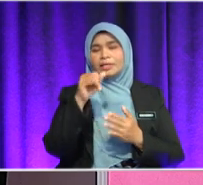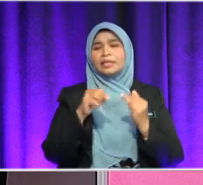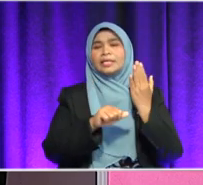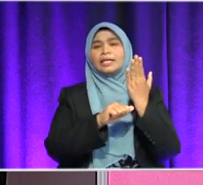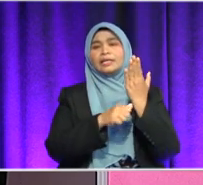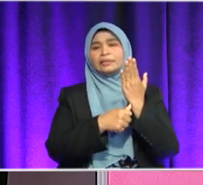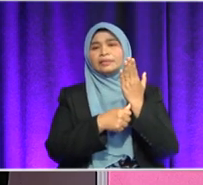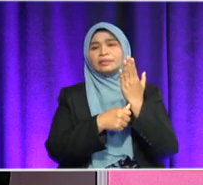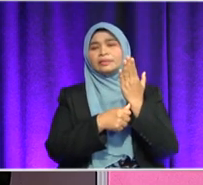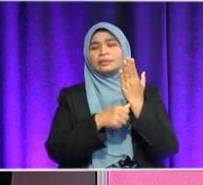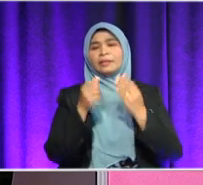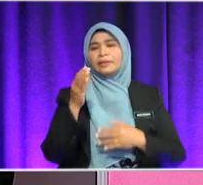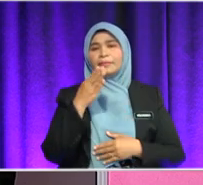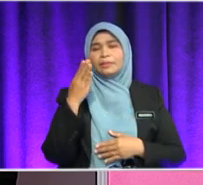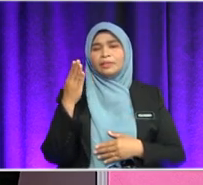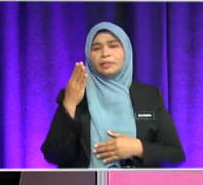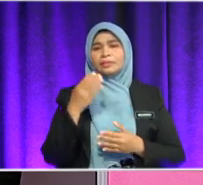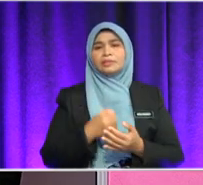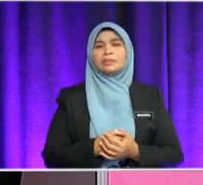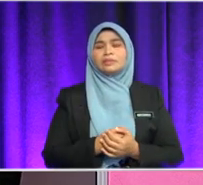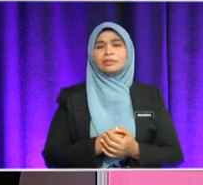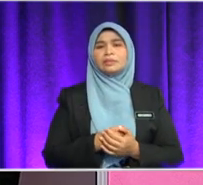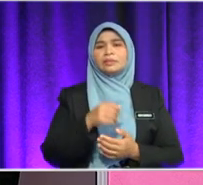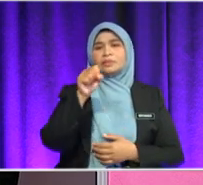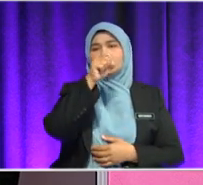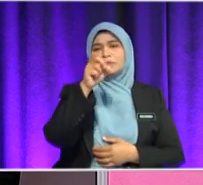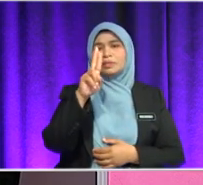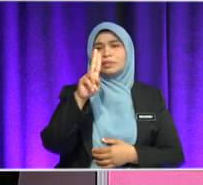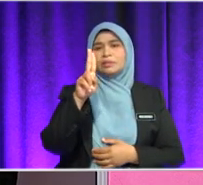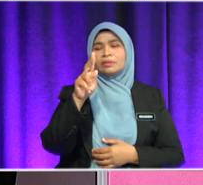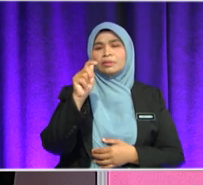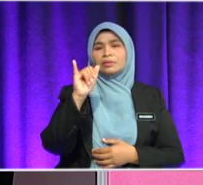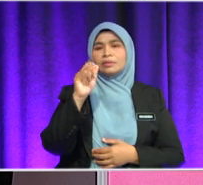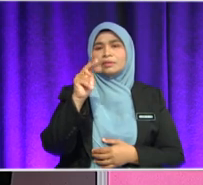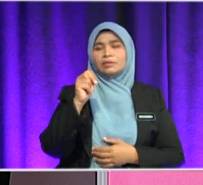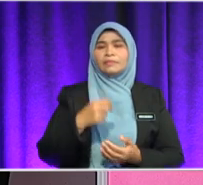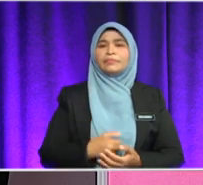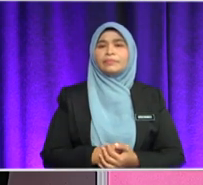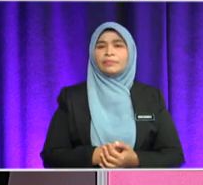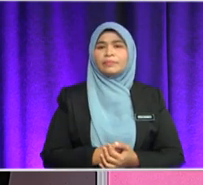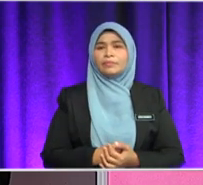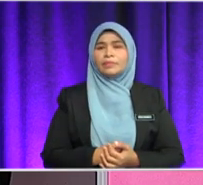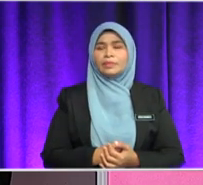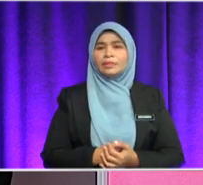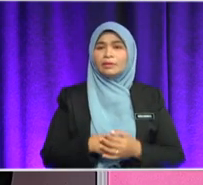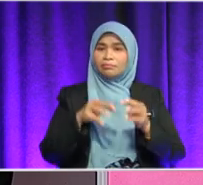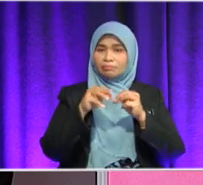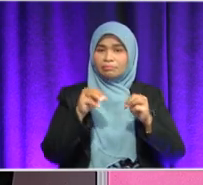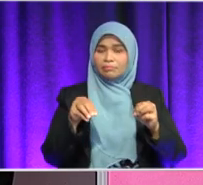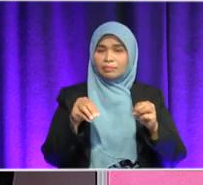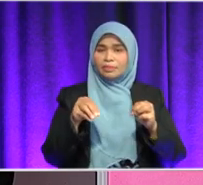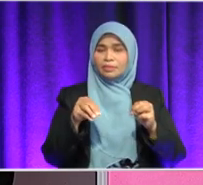ataupun soalan biasa juga dipanggil oleh rutin seorang rutin murid-murid semua